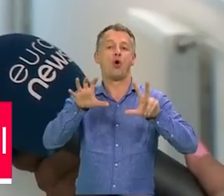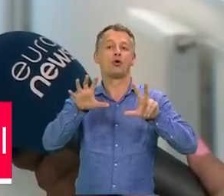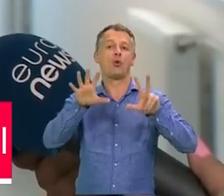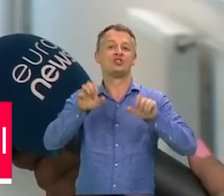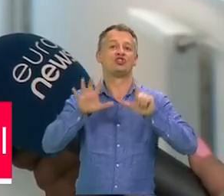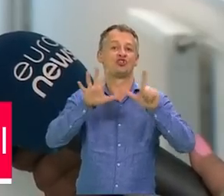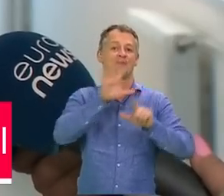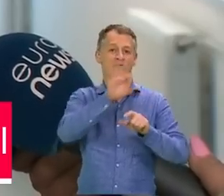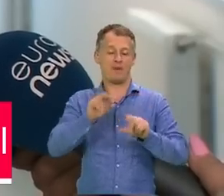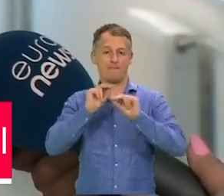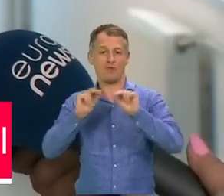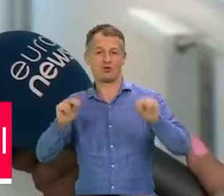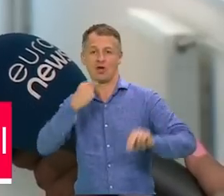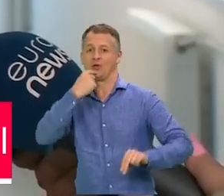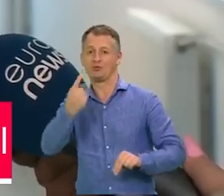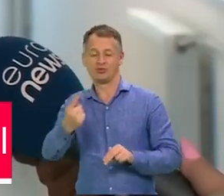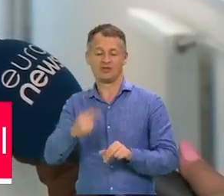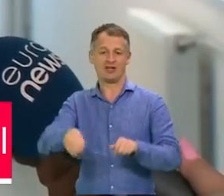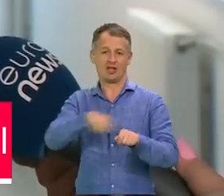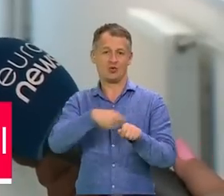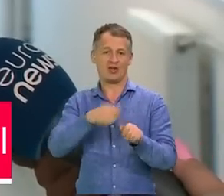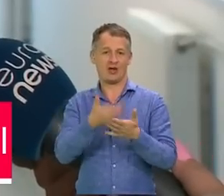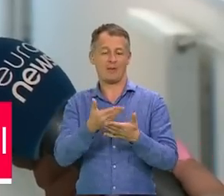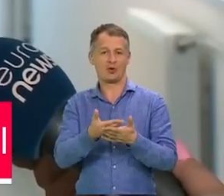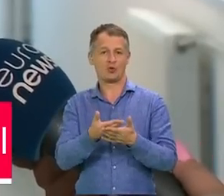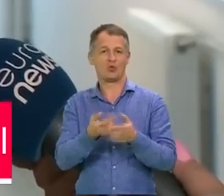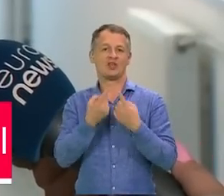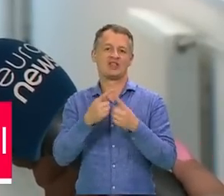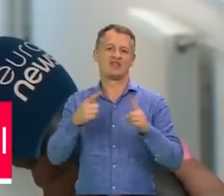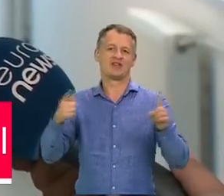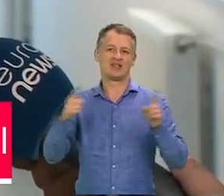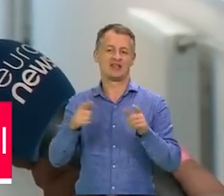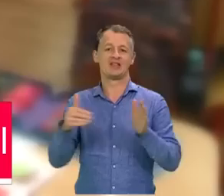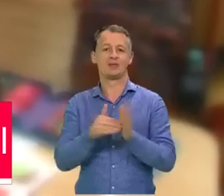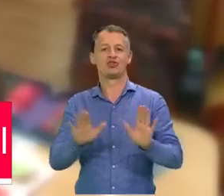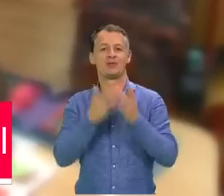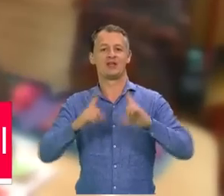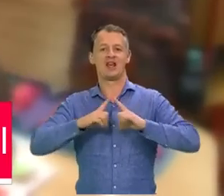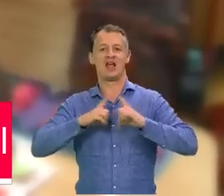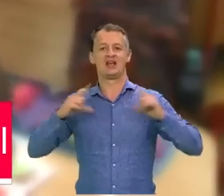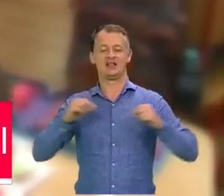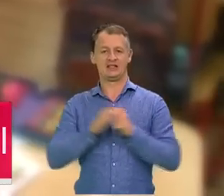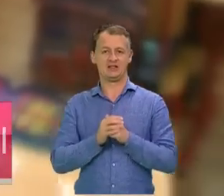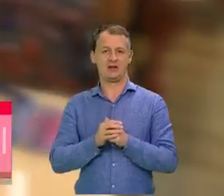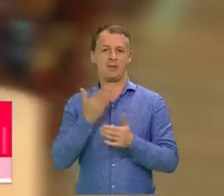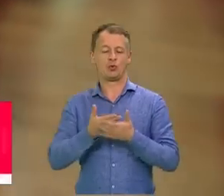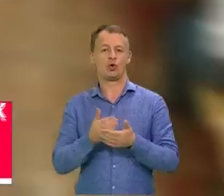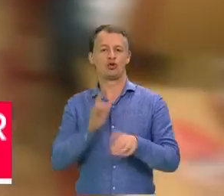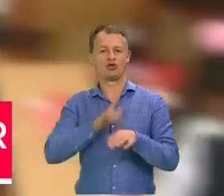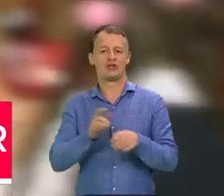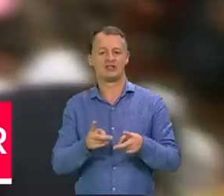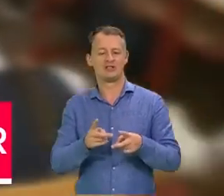87% dintre profesori au spus că educația pentru diversitate trebuie să înceapă de la grădiniță. Pentru a încerca să diminueze